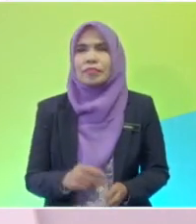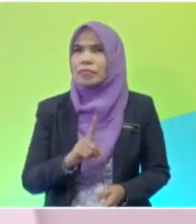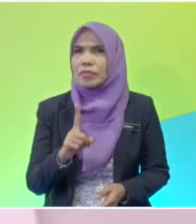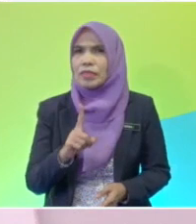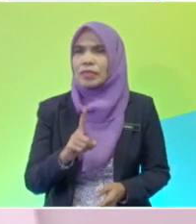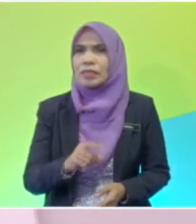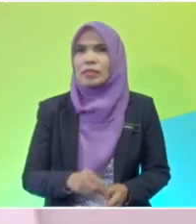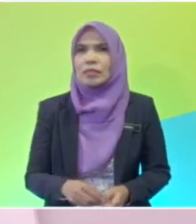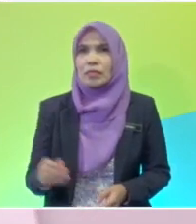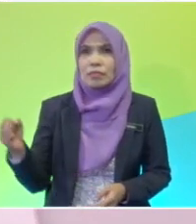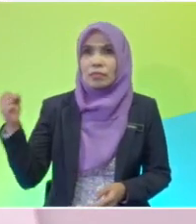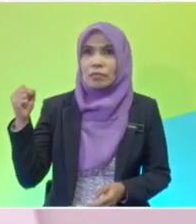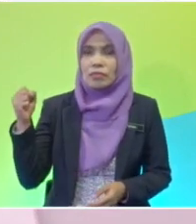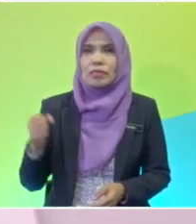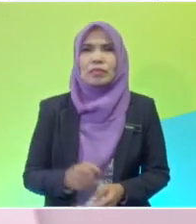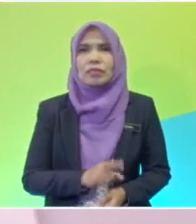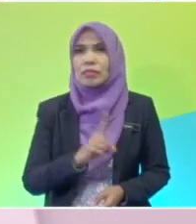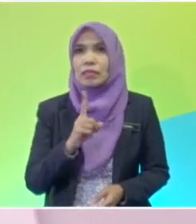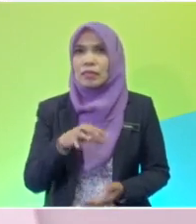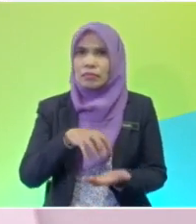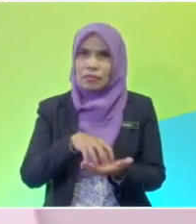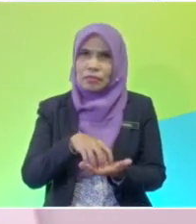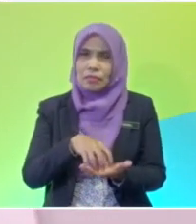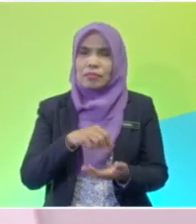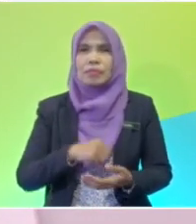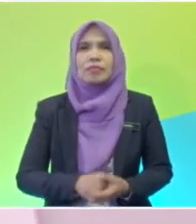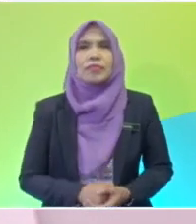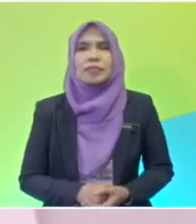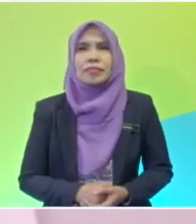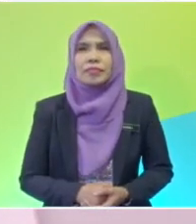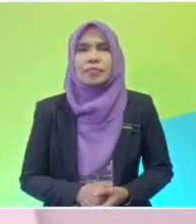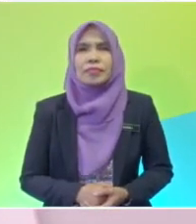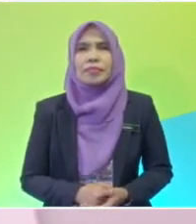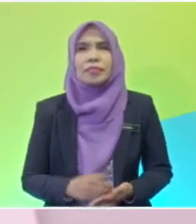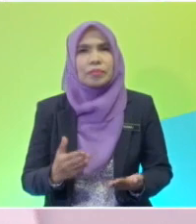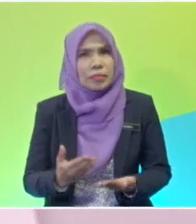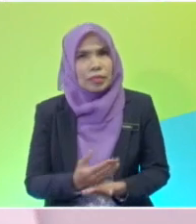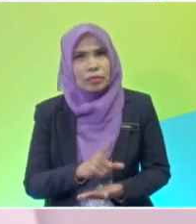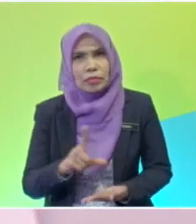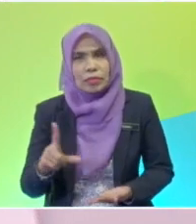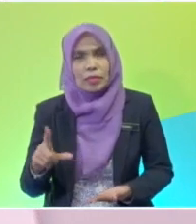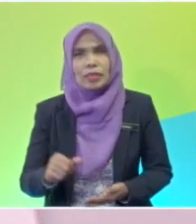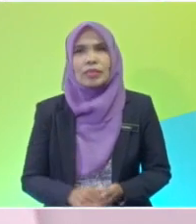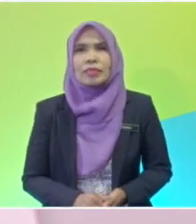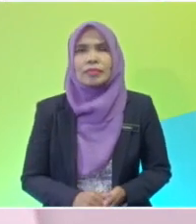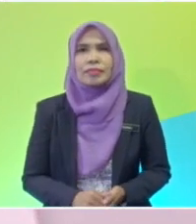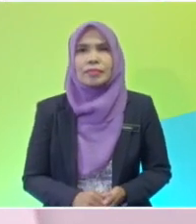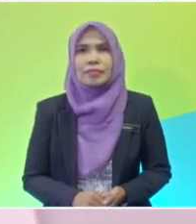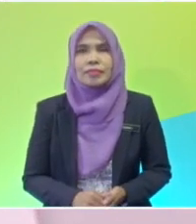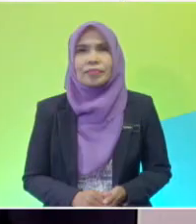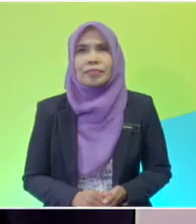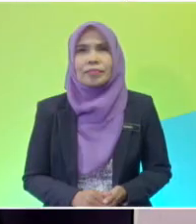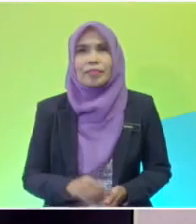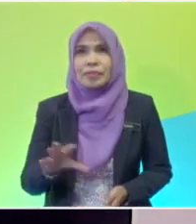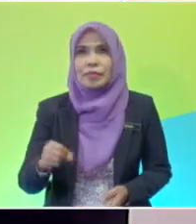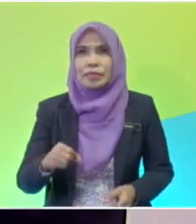mana kelemahannya di mana kompetitif yang diadakan sudah pada situ barulah kita garapkan langkah-langkah yang boleh diambil biasanya